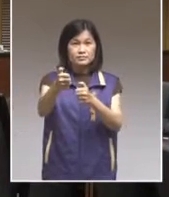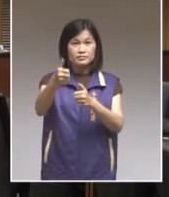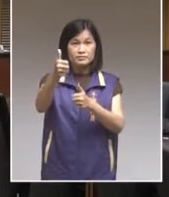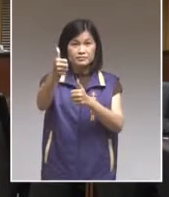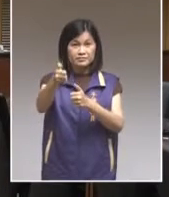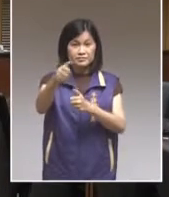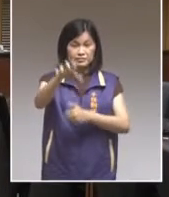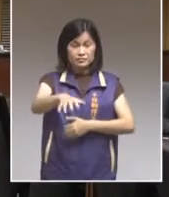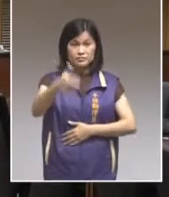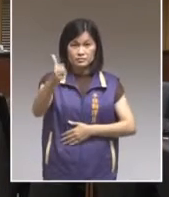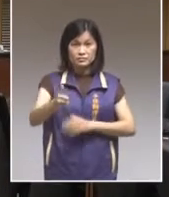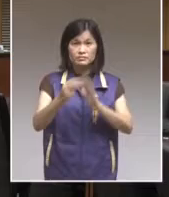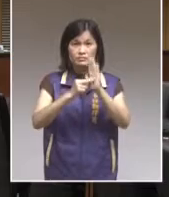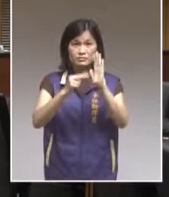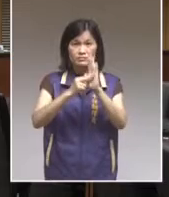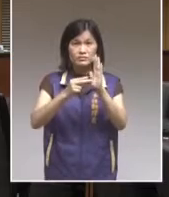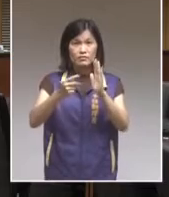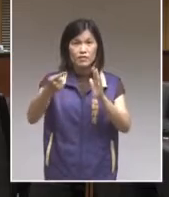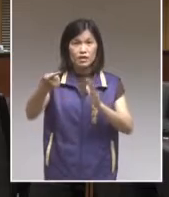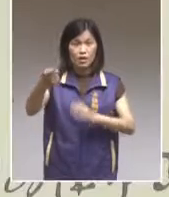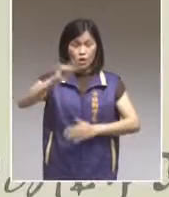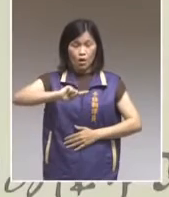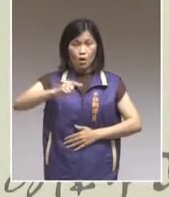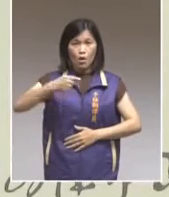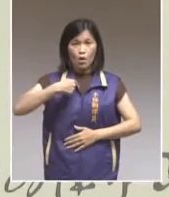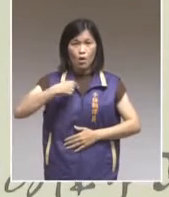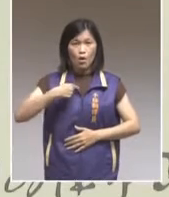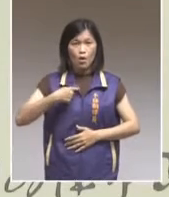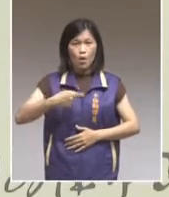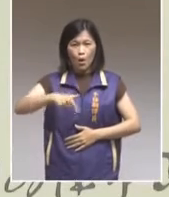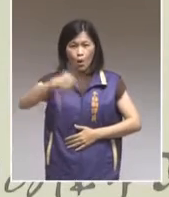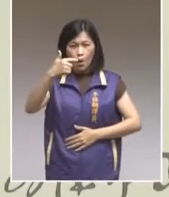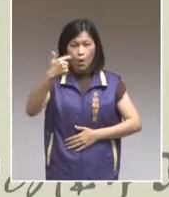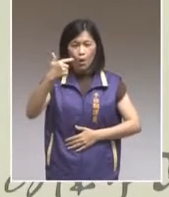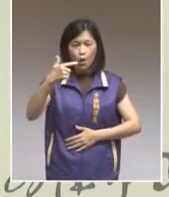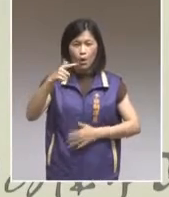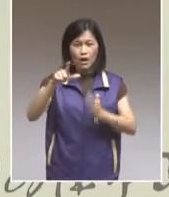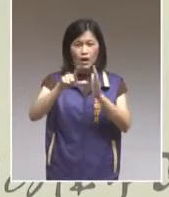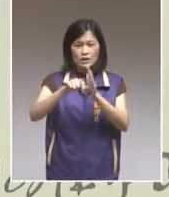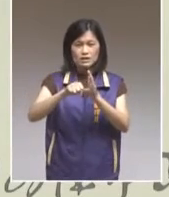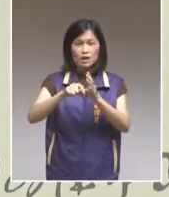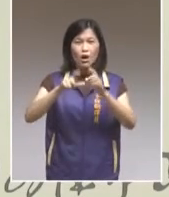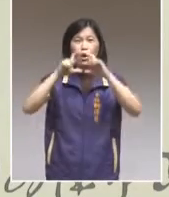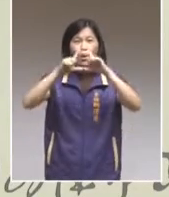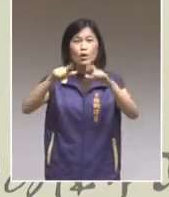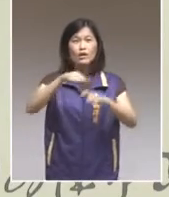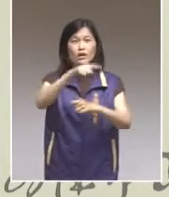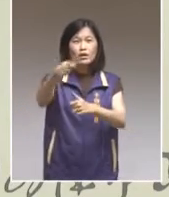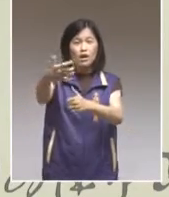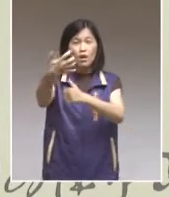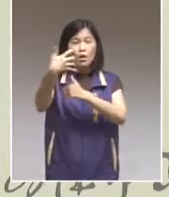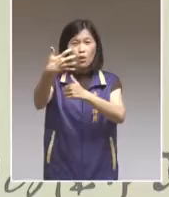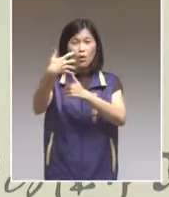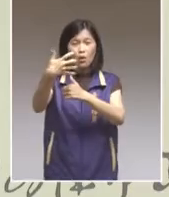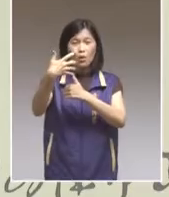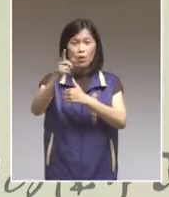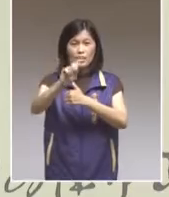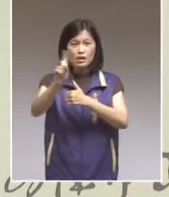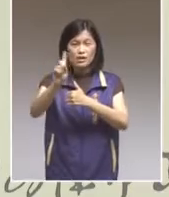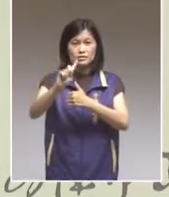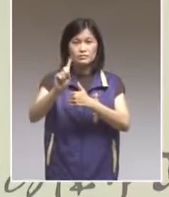谢谢局长的说明哈。那我接下来利用很快一些时间来回答一些大家常常问的问题